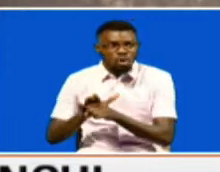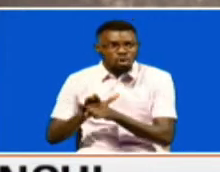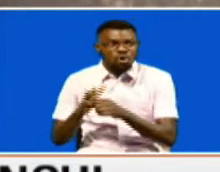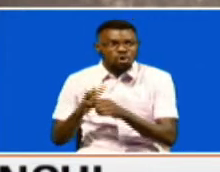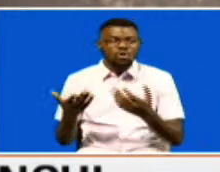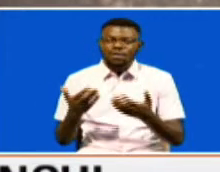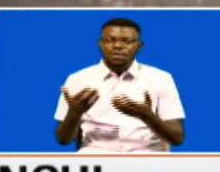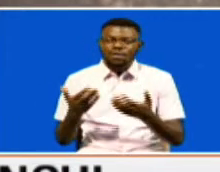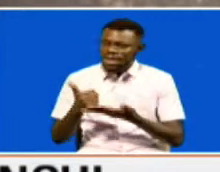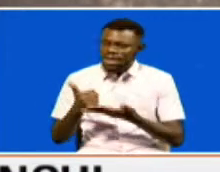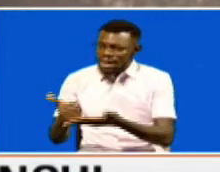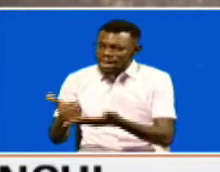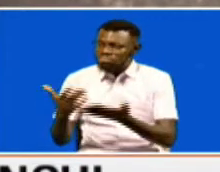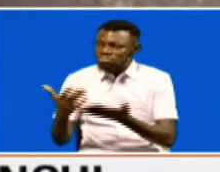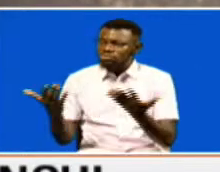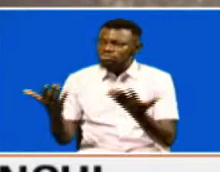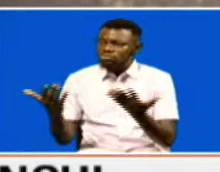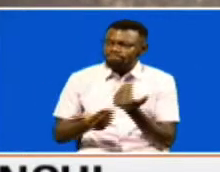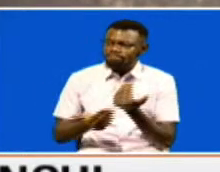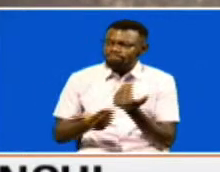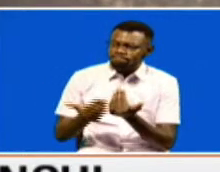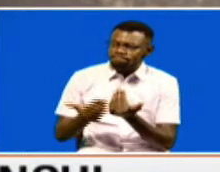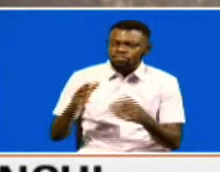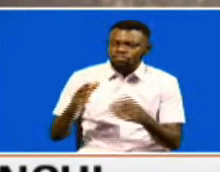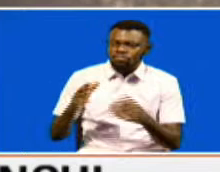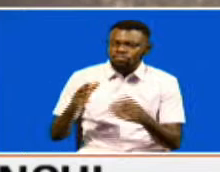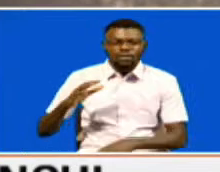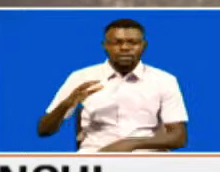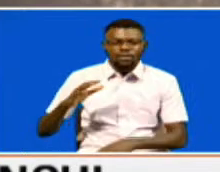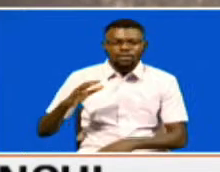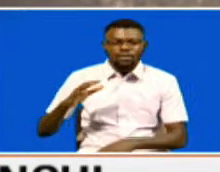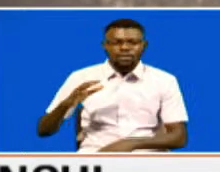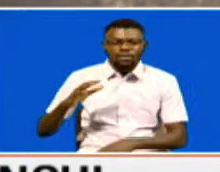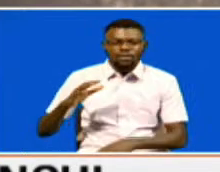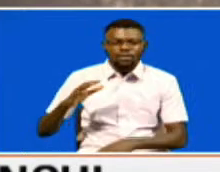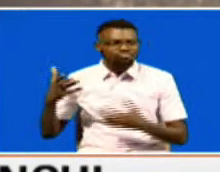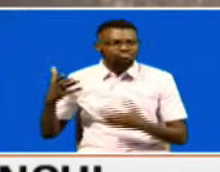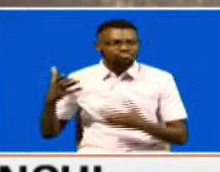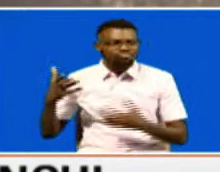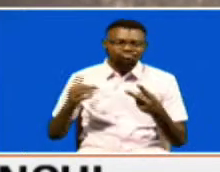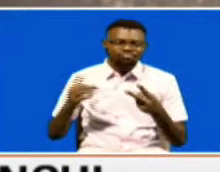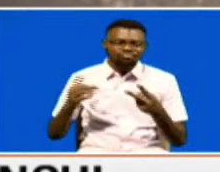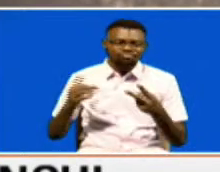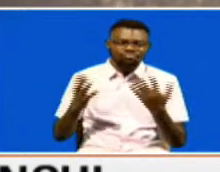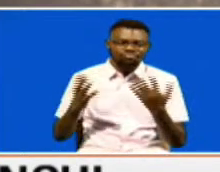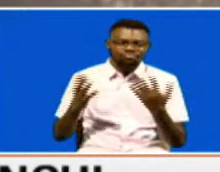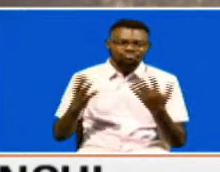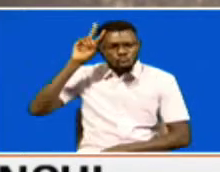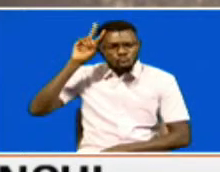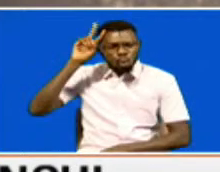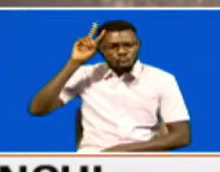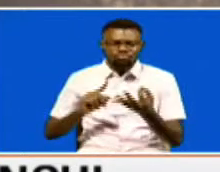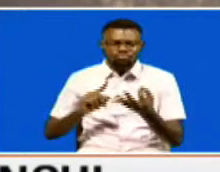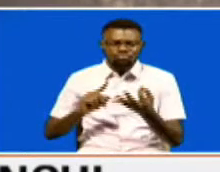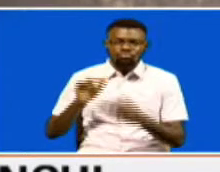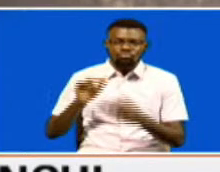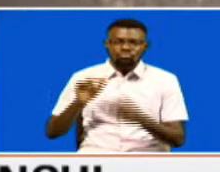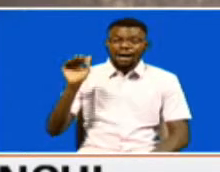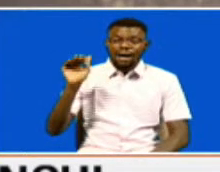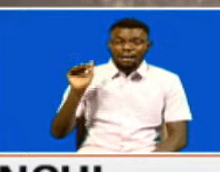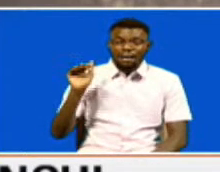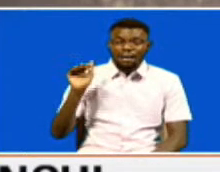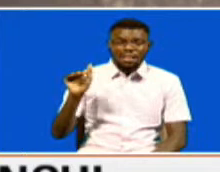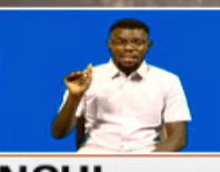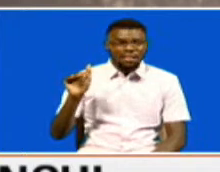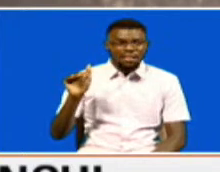were helping them to look after the goats, camels, in those sides of Shimbri. So you find